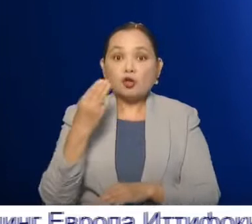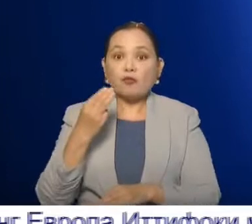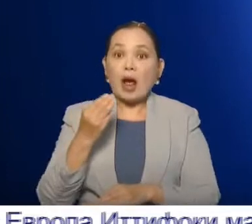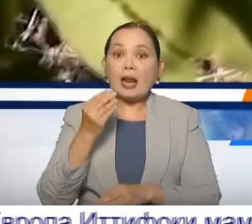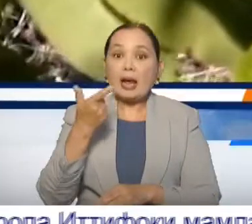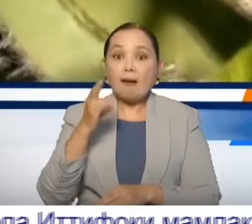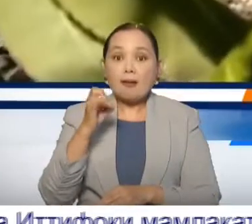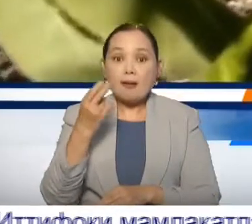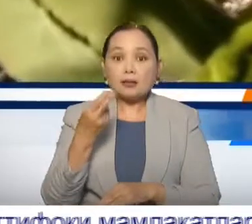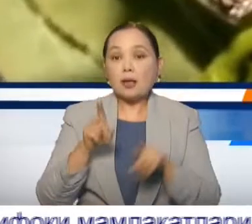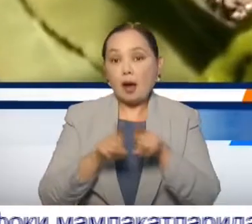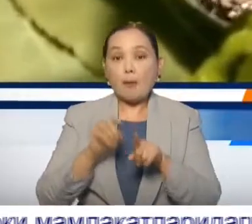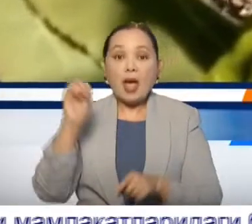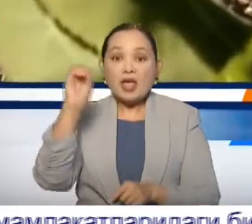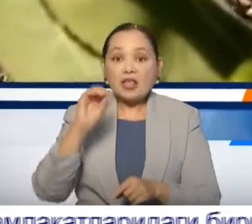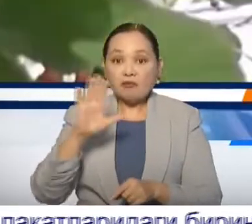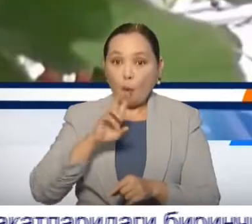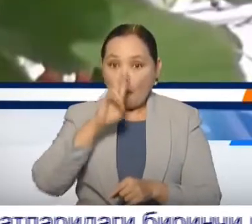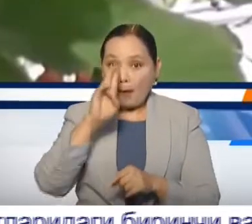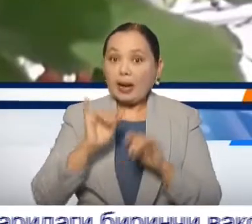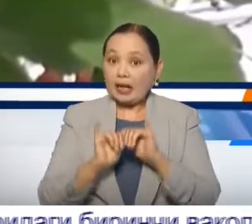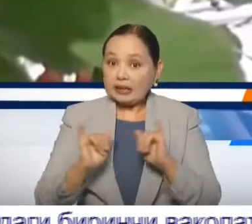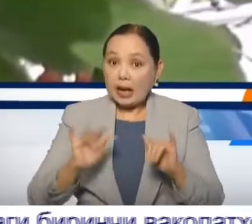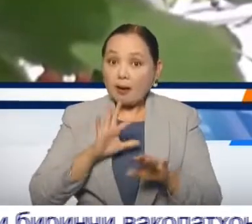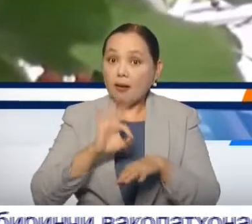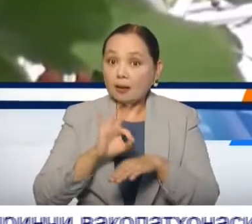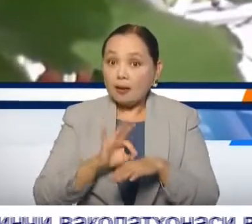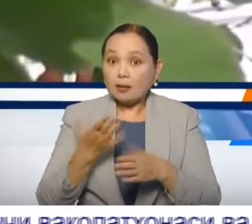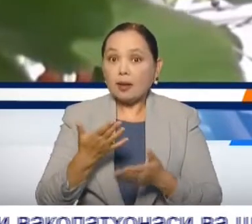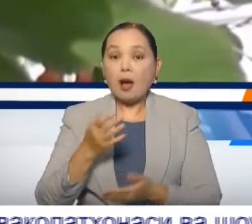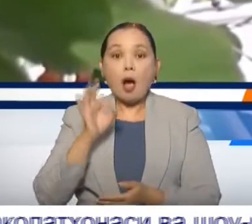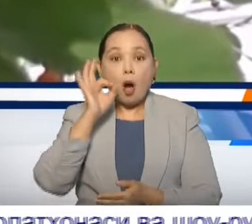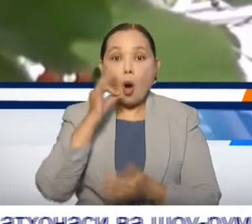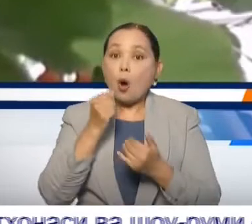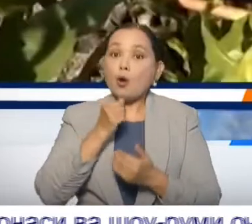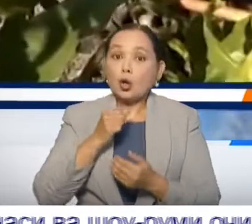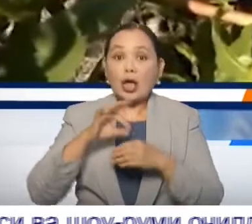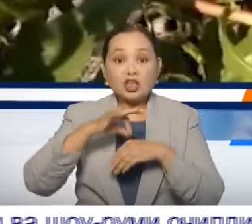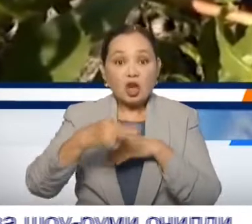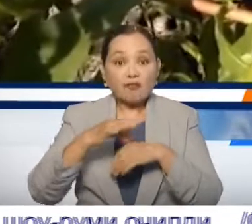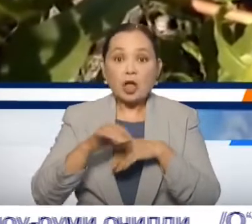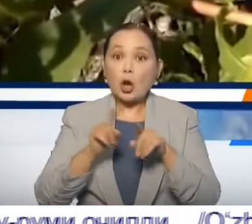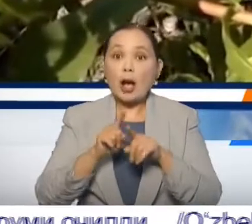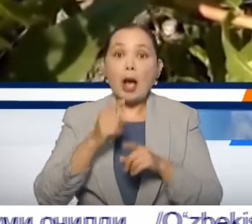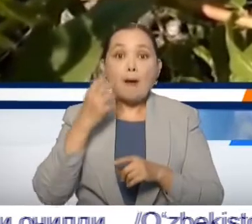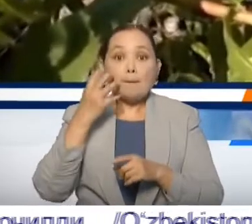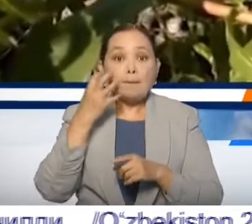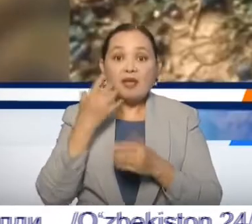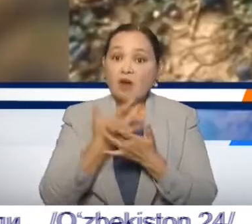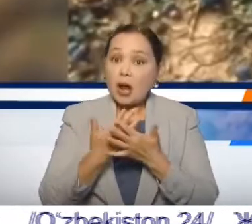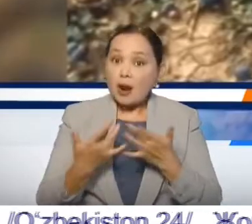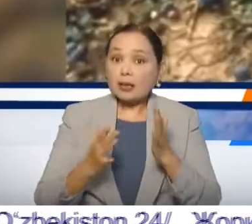каби 10 дан ортиқ Европа мамлакатларида тарқалган. Одатда олхори, тоғолча, ўрик, шафтоли каби меваларни зарарлайдиган вирус